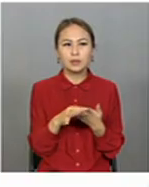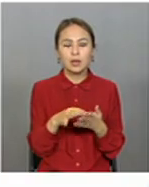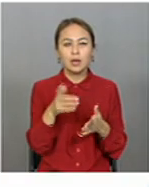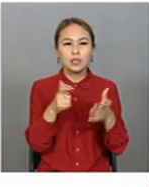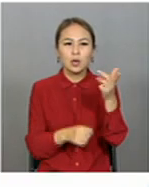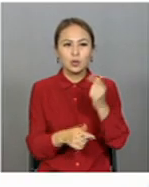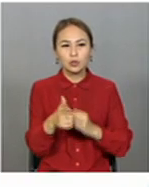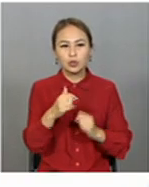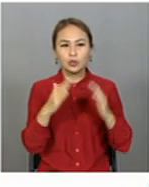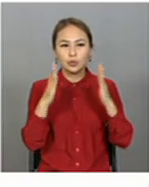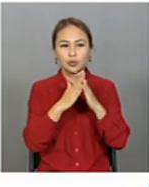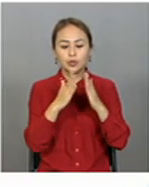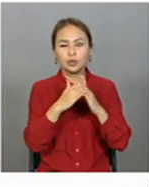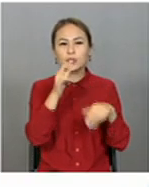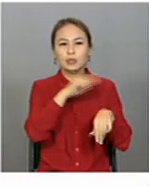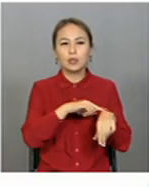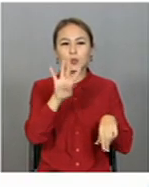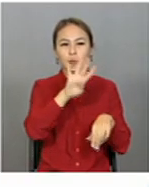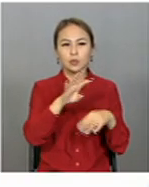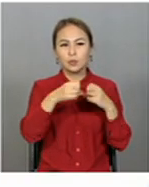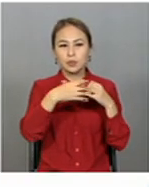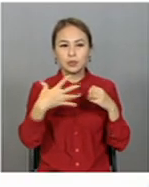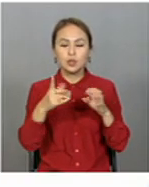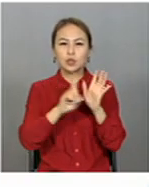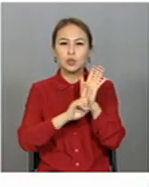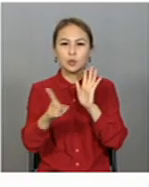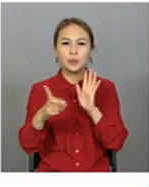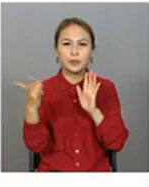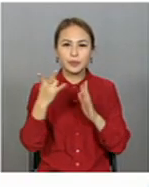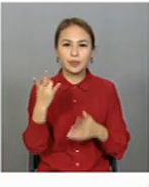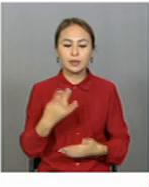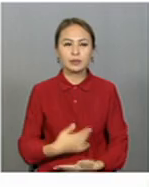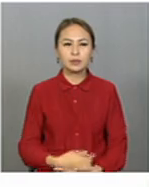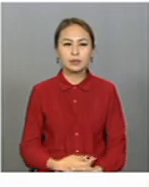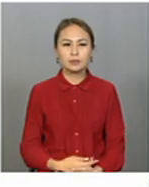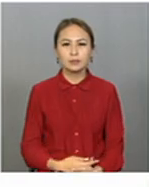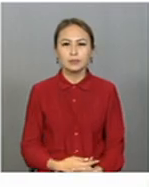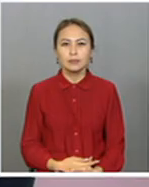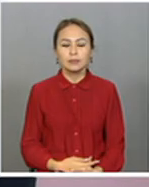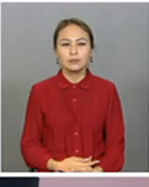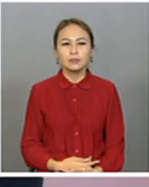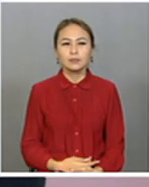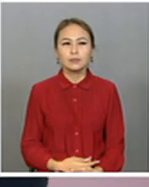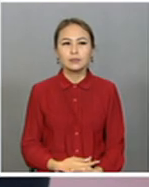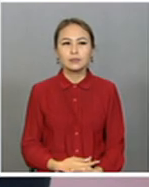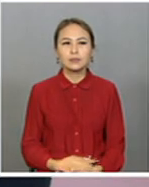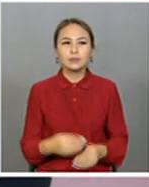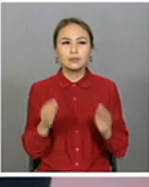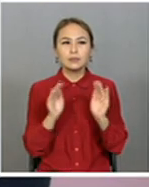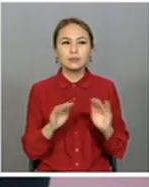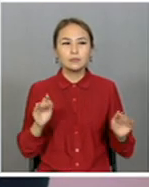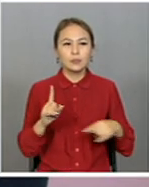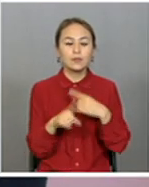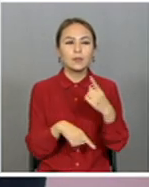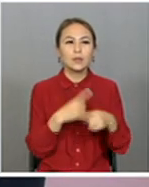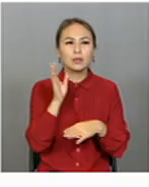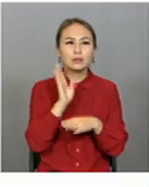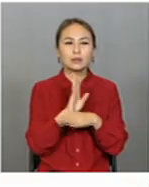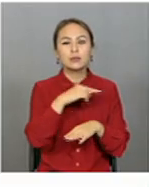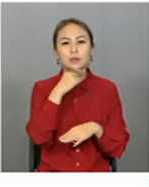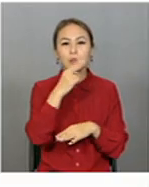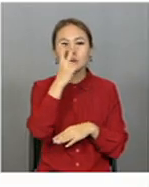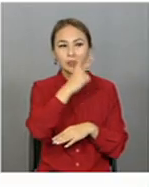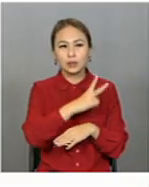Сауыншы үйден 16 сағат 15 минутта шығу керек екен. Балалар, келесі тапсырмаға назар